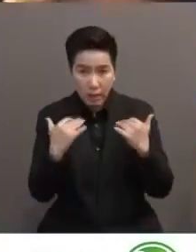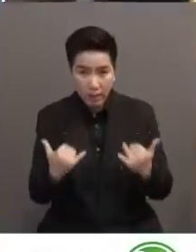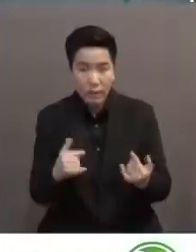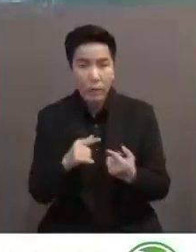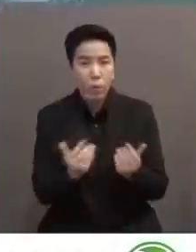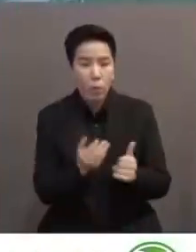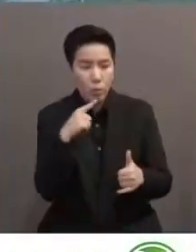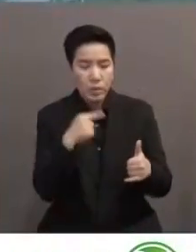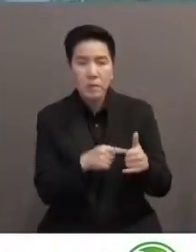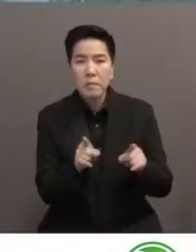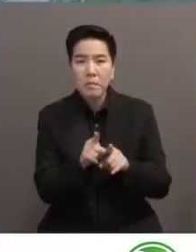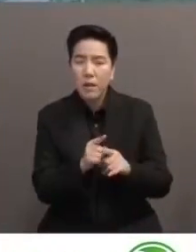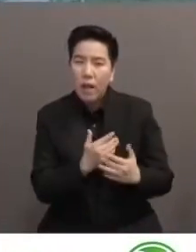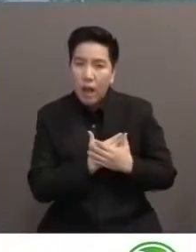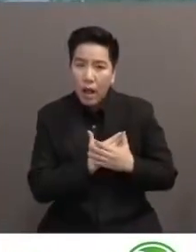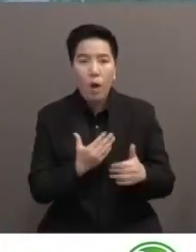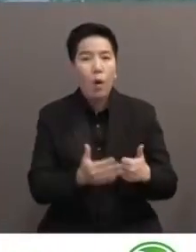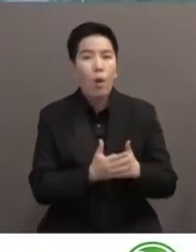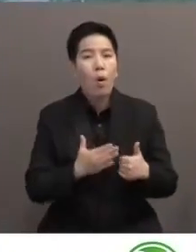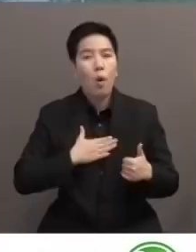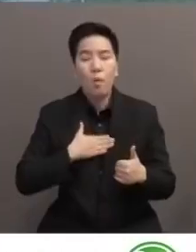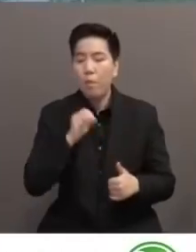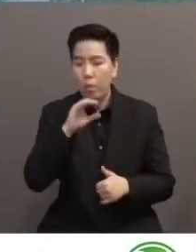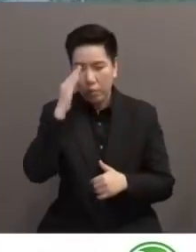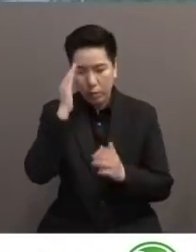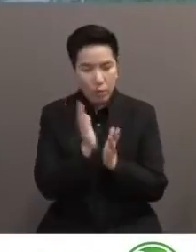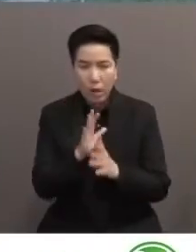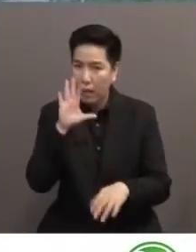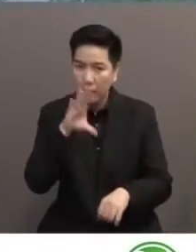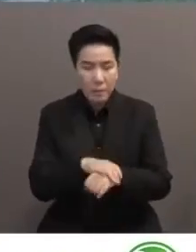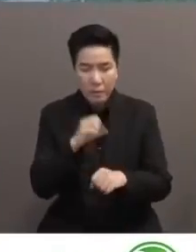ลูกสาวที่เปรียบเสมือนหัวแก้วหัวแหวนนะคะบอกตำรวจว่าให้เอาเรื่องจนถึงที่สุดค่ะ